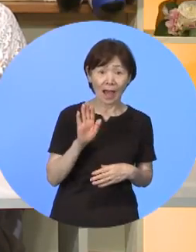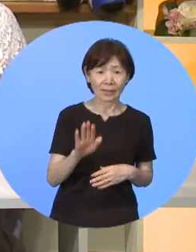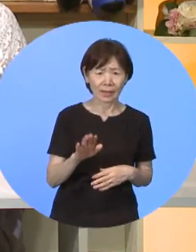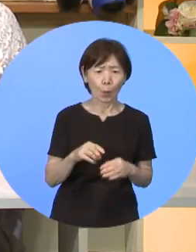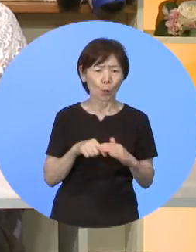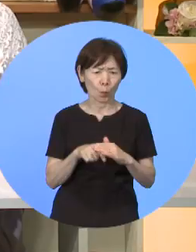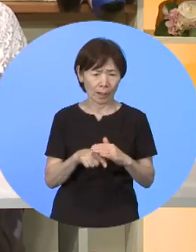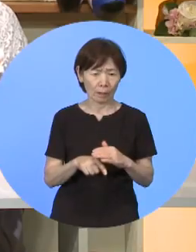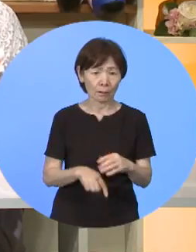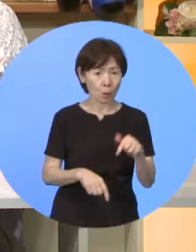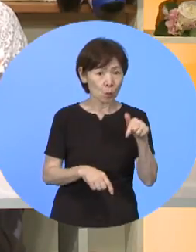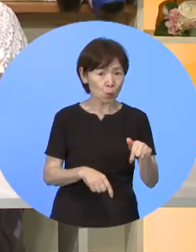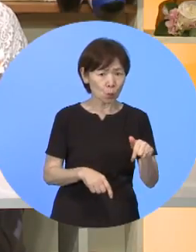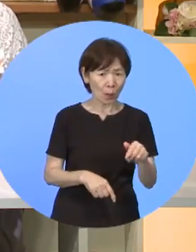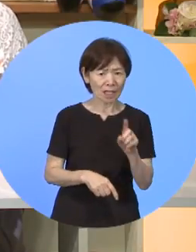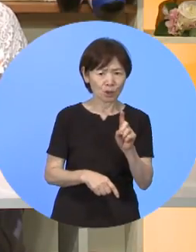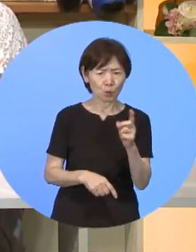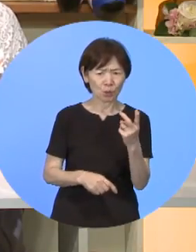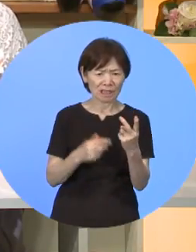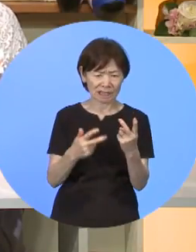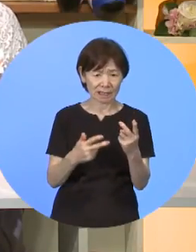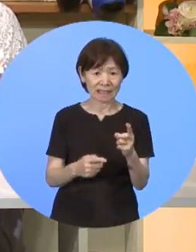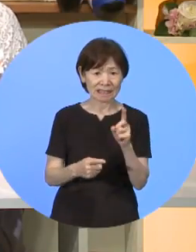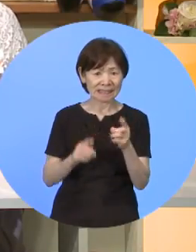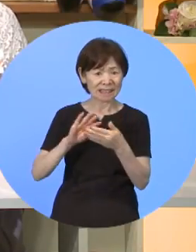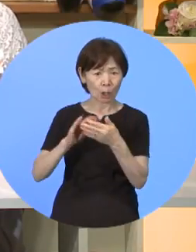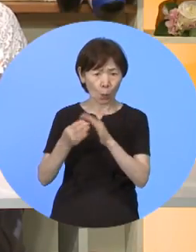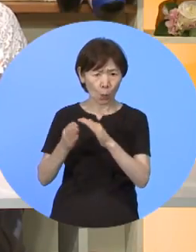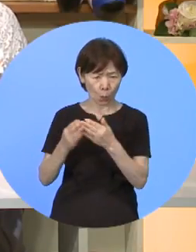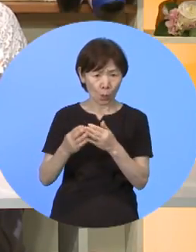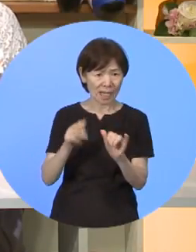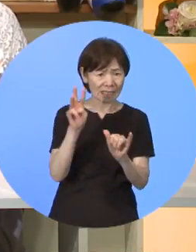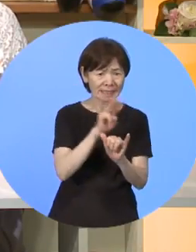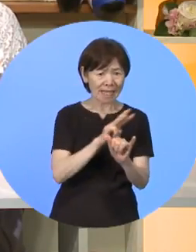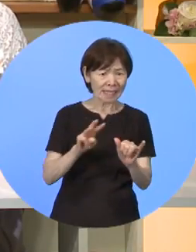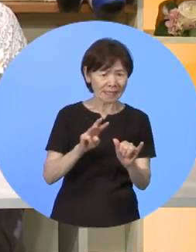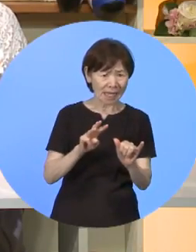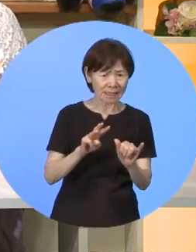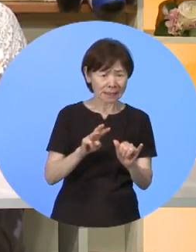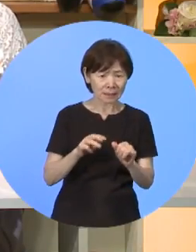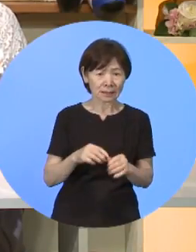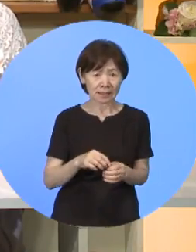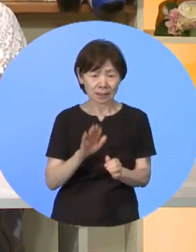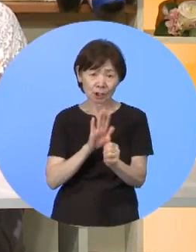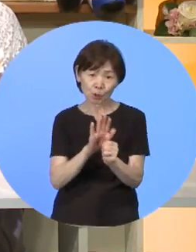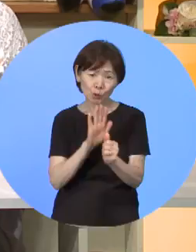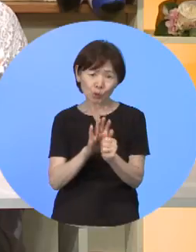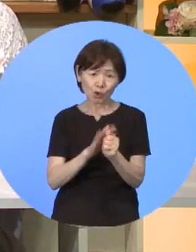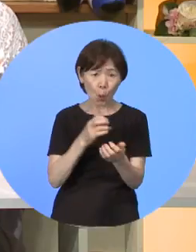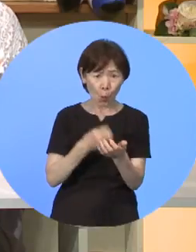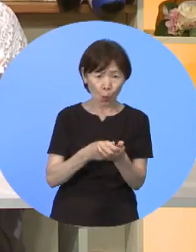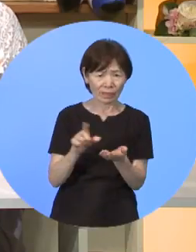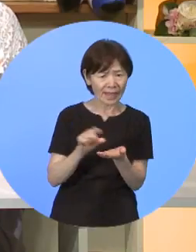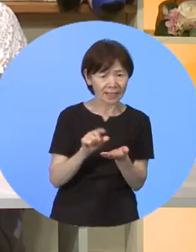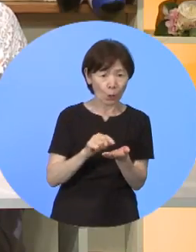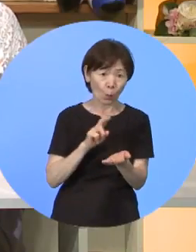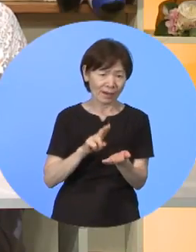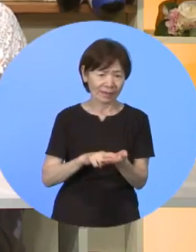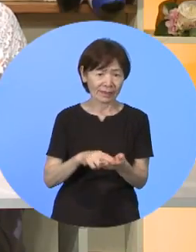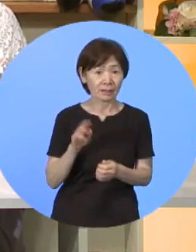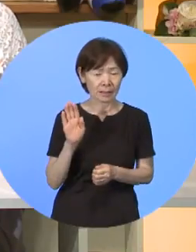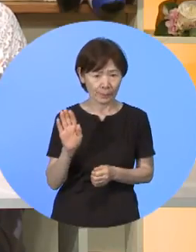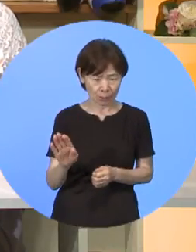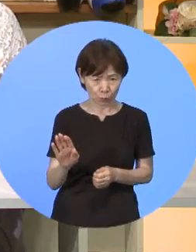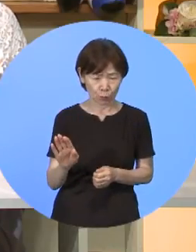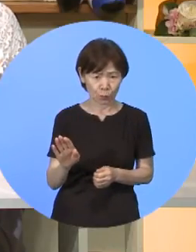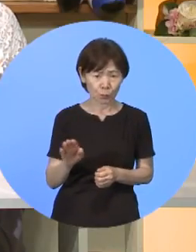体に危害を受け、または受ける恐れが生じていることから、大阪府は12市1町に災害